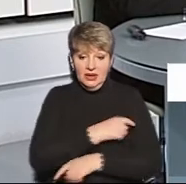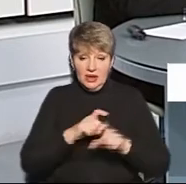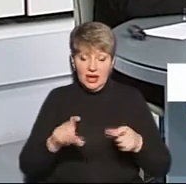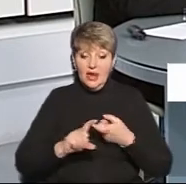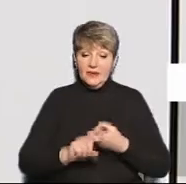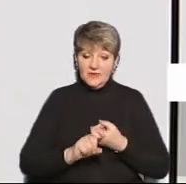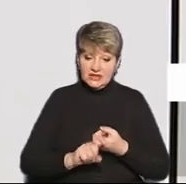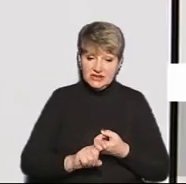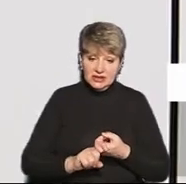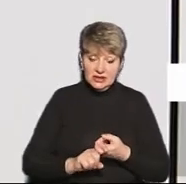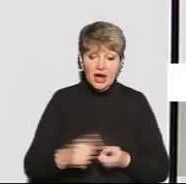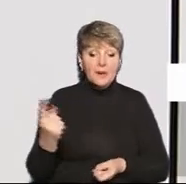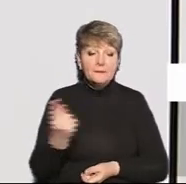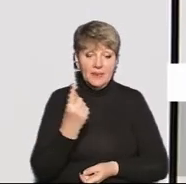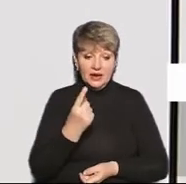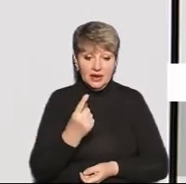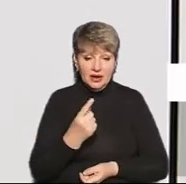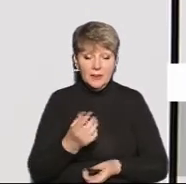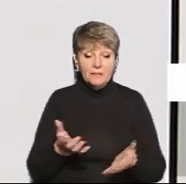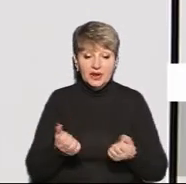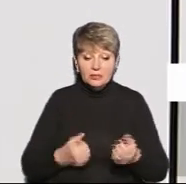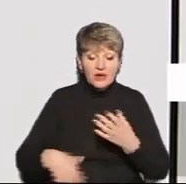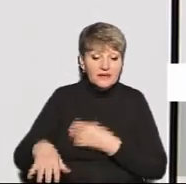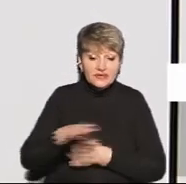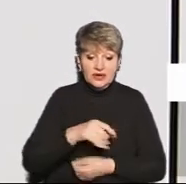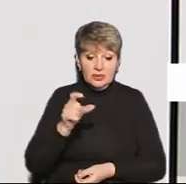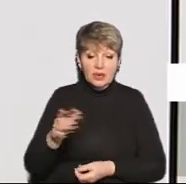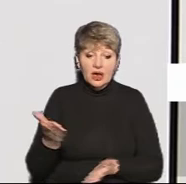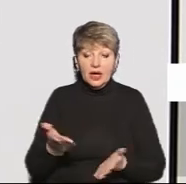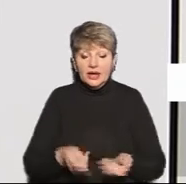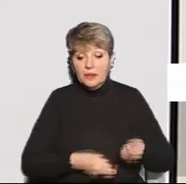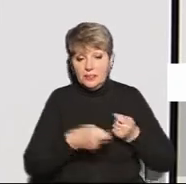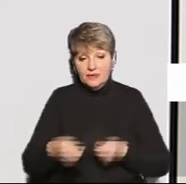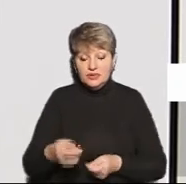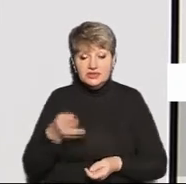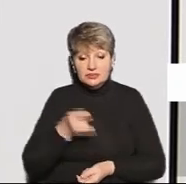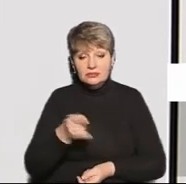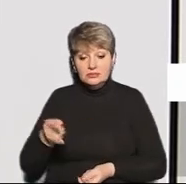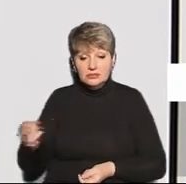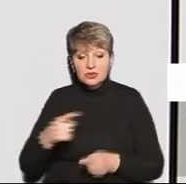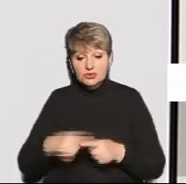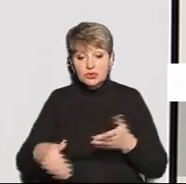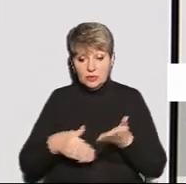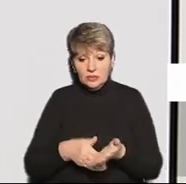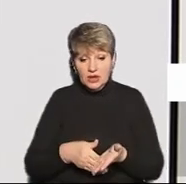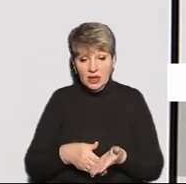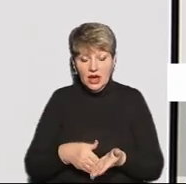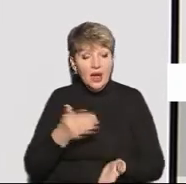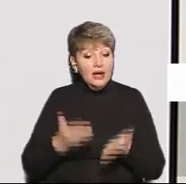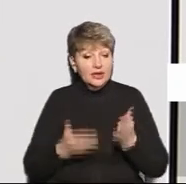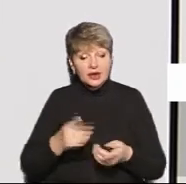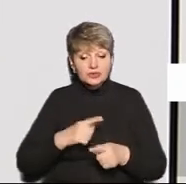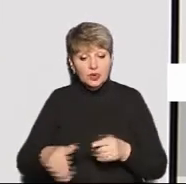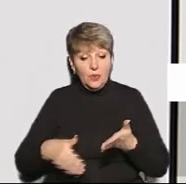інфекційна лікарня, це перша лікарня, приймають всіх пацієнтів, які приводять швидка допомога. Тому що у нас єдиний медичний простір в Україні. І якщо